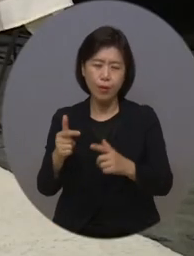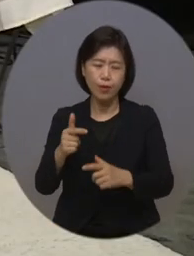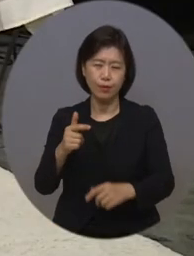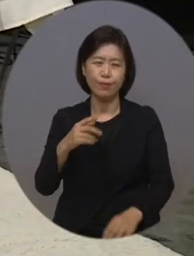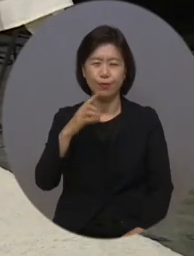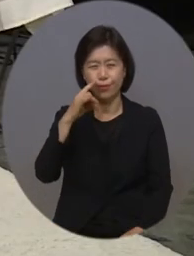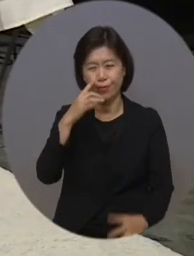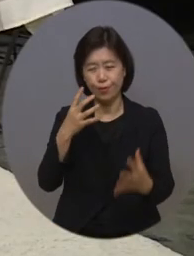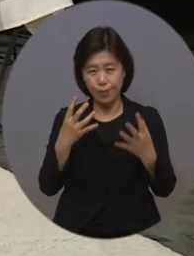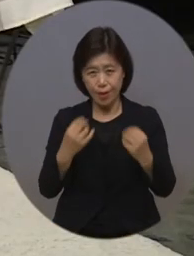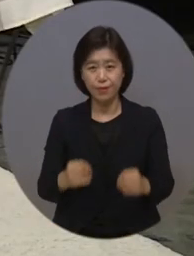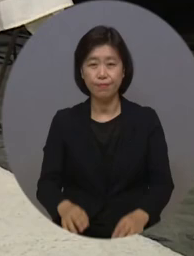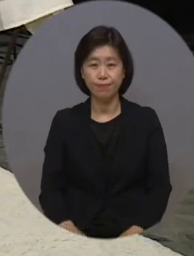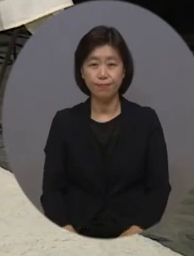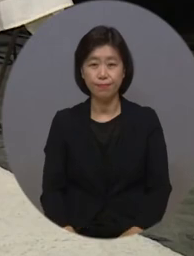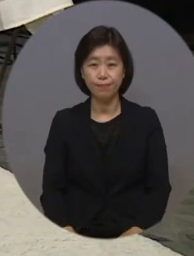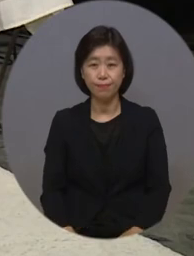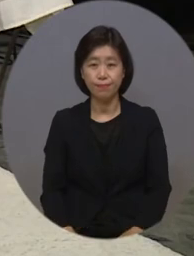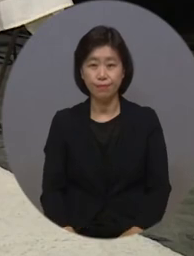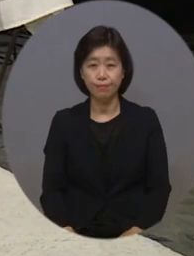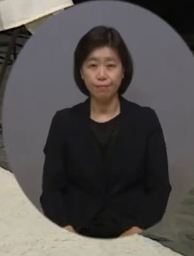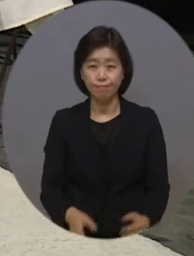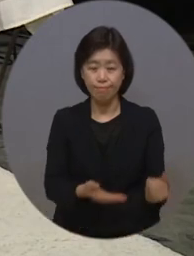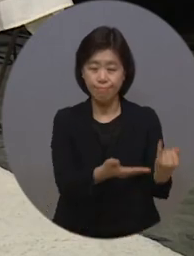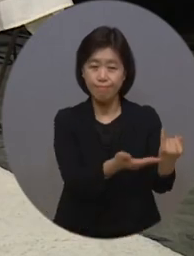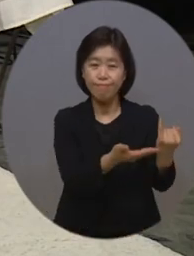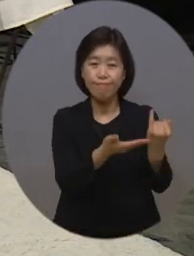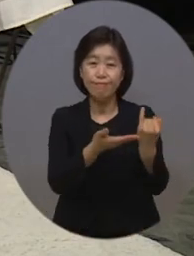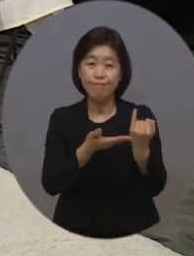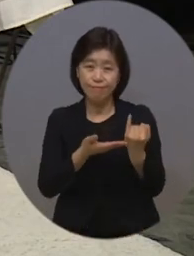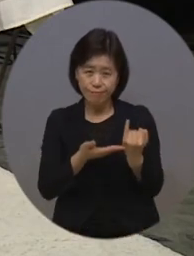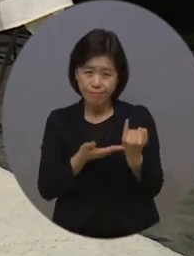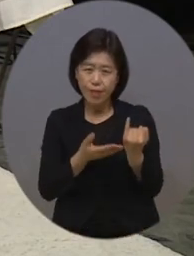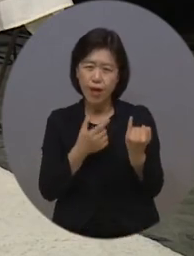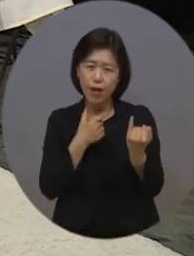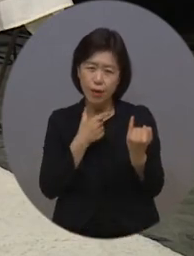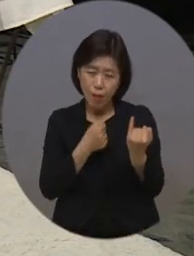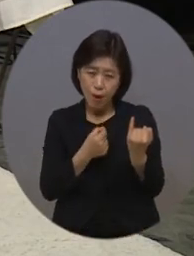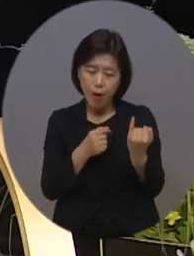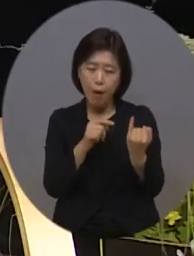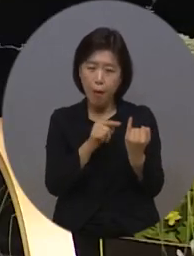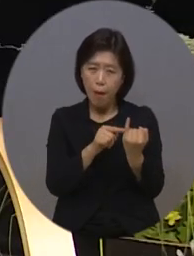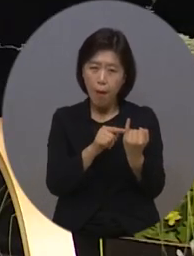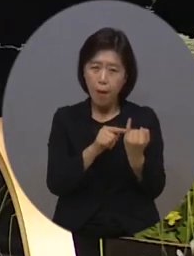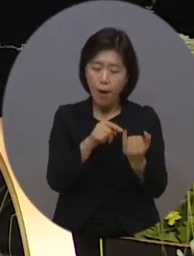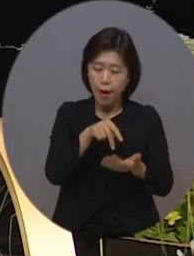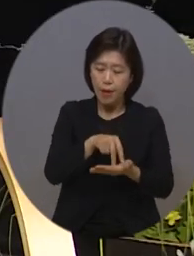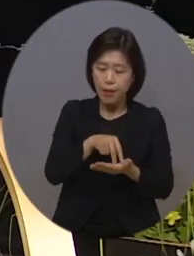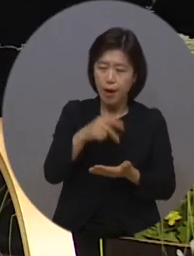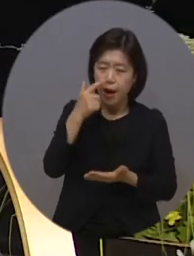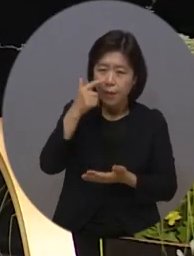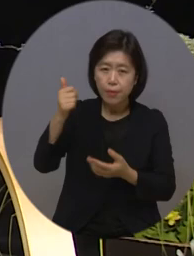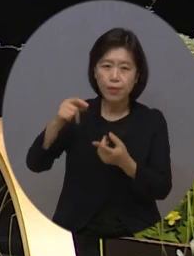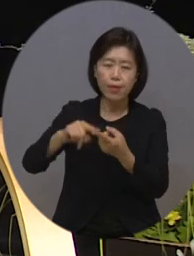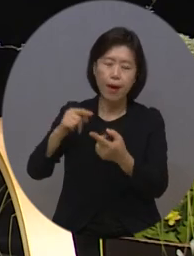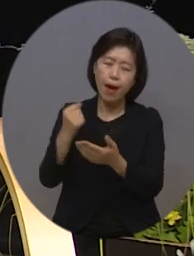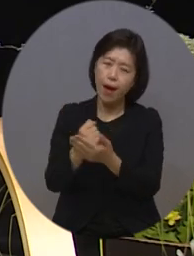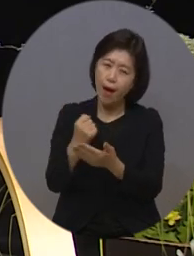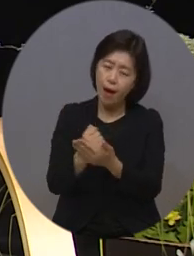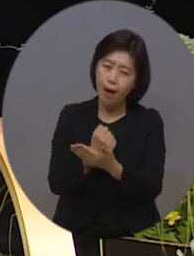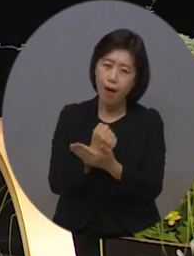열어 청소년 때 품었던 아버지에 대한 안타까운 진심이 어떻게